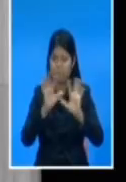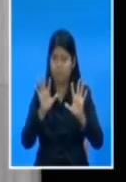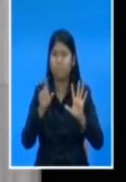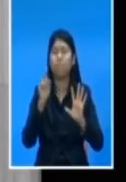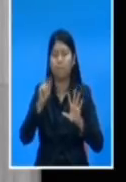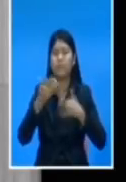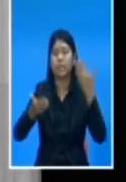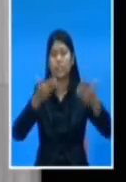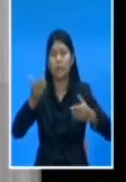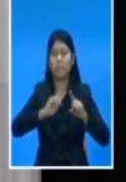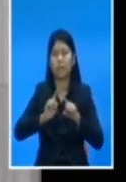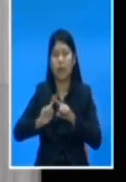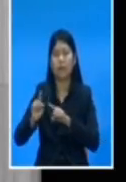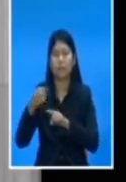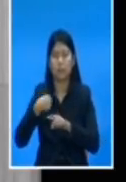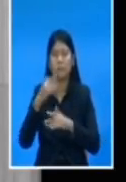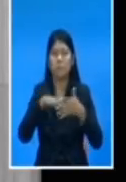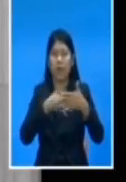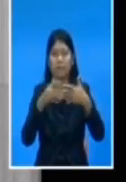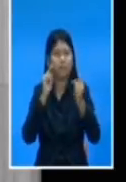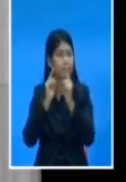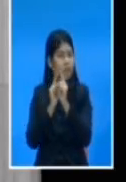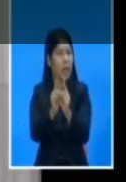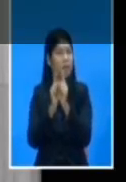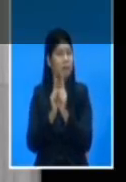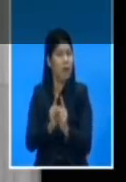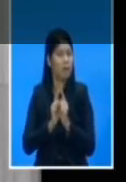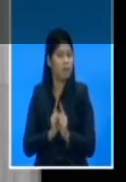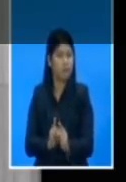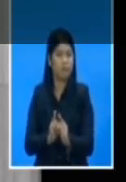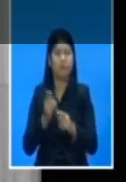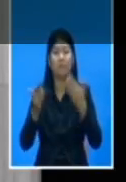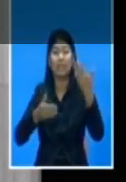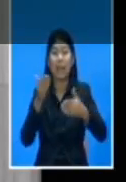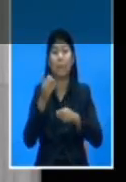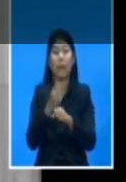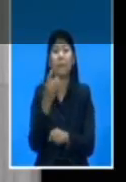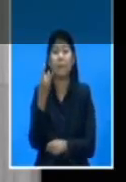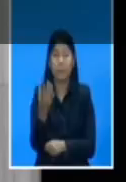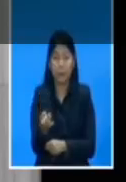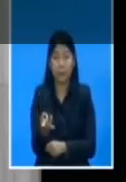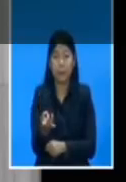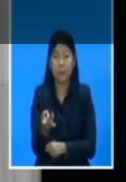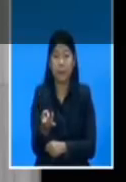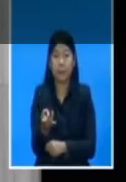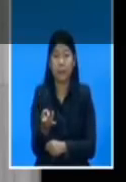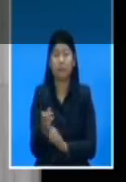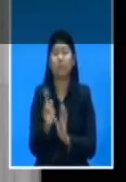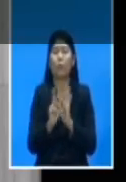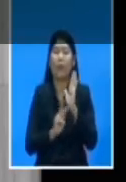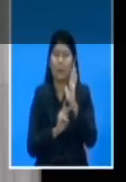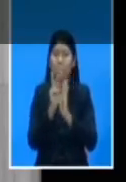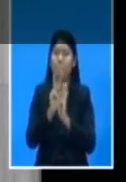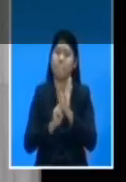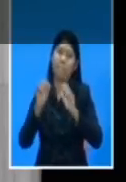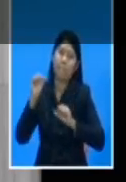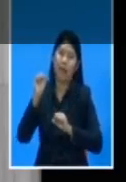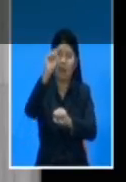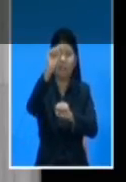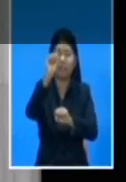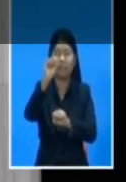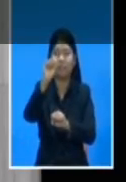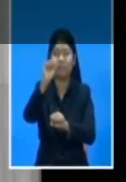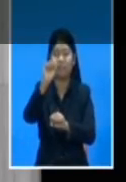มีกิจกรรมที่ไปทำเพื่อให้มันรู้แผนครับกิจกรรมที่ไปทำออกกฎหมายครับ ออกกฎหม